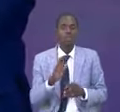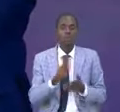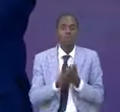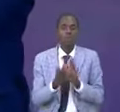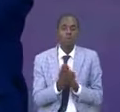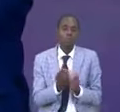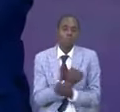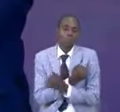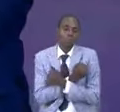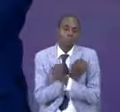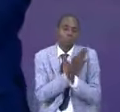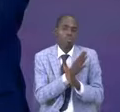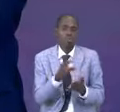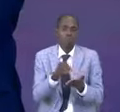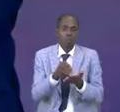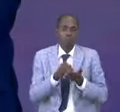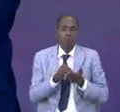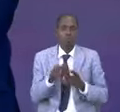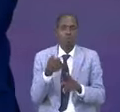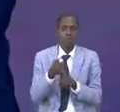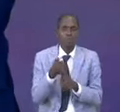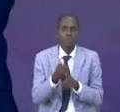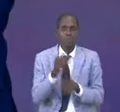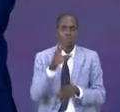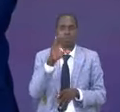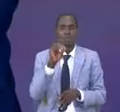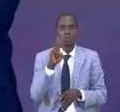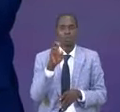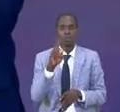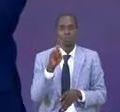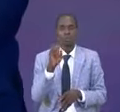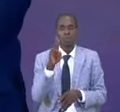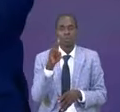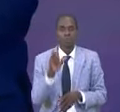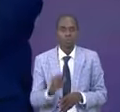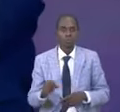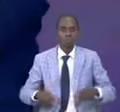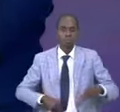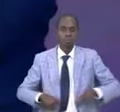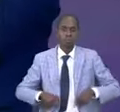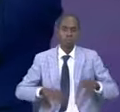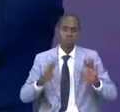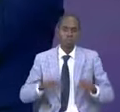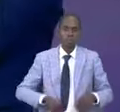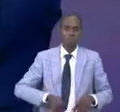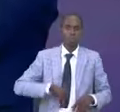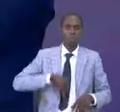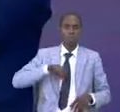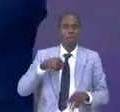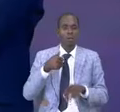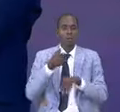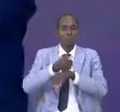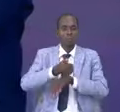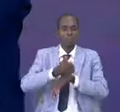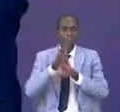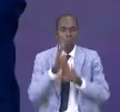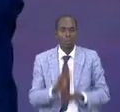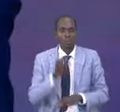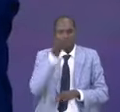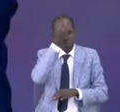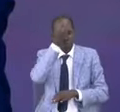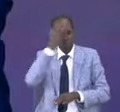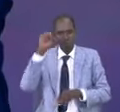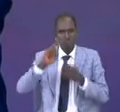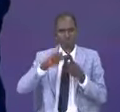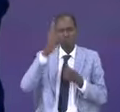l'argent fanfaron rotin blasphémateur rebelle à leurs parents ingrat et